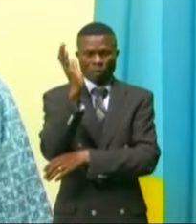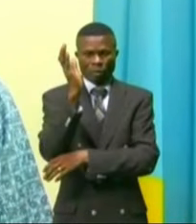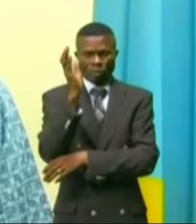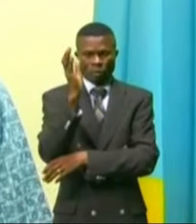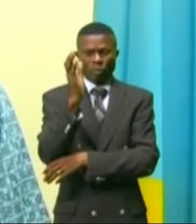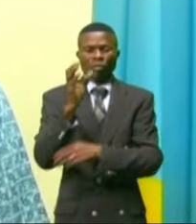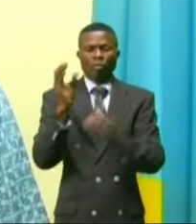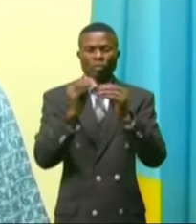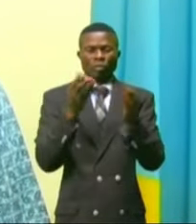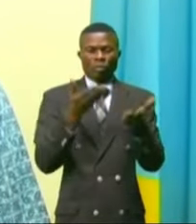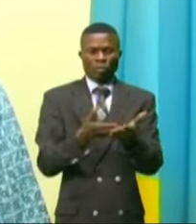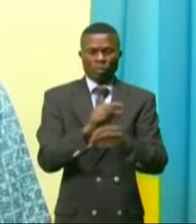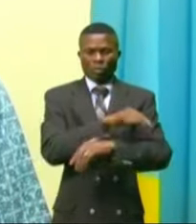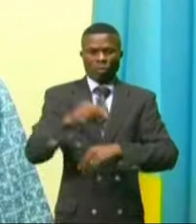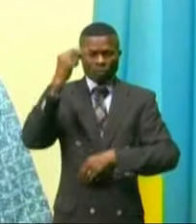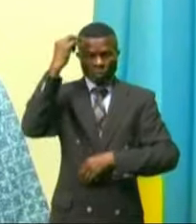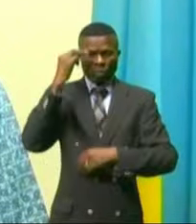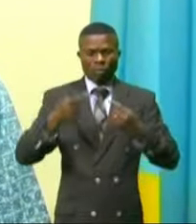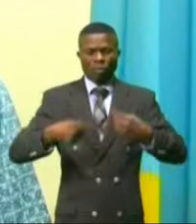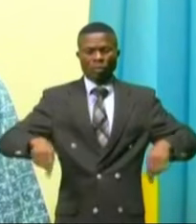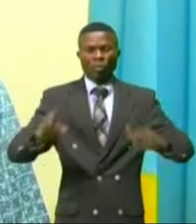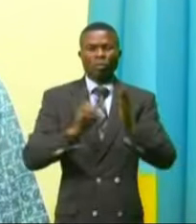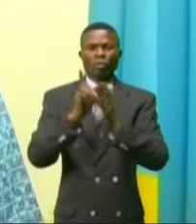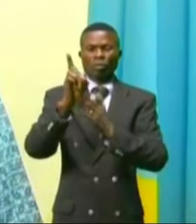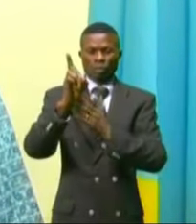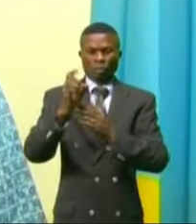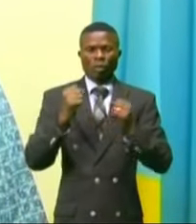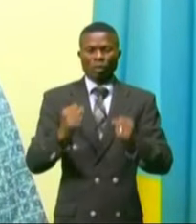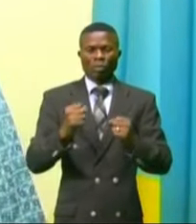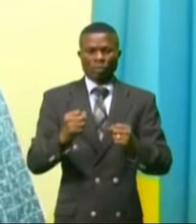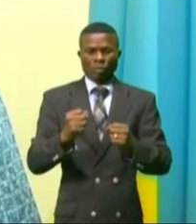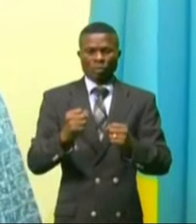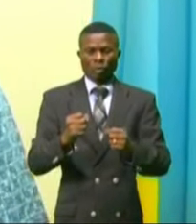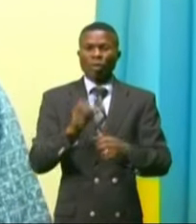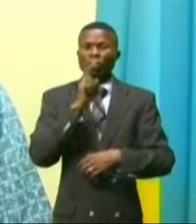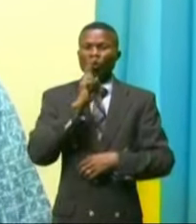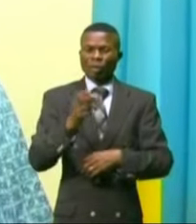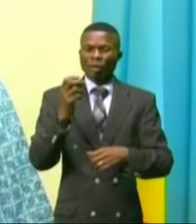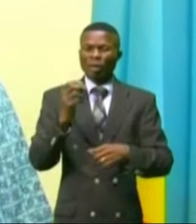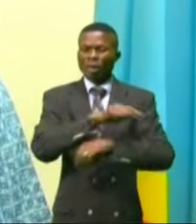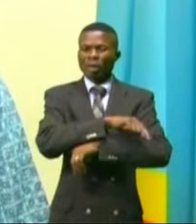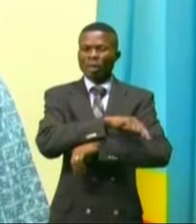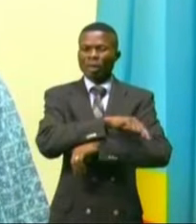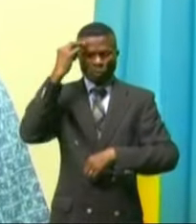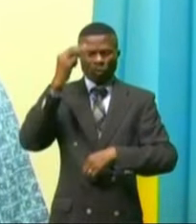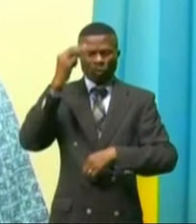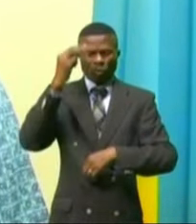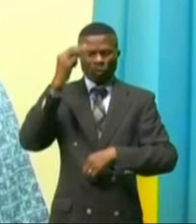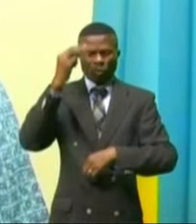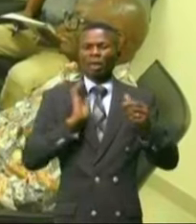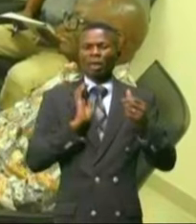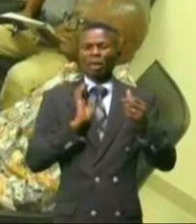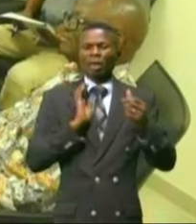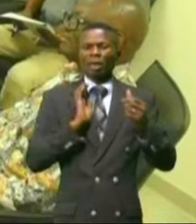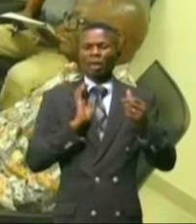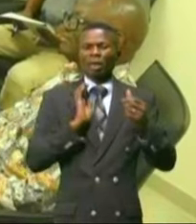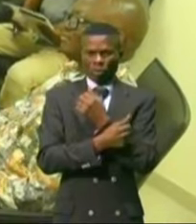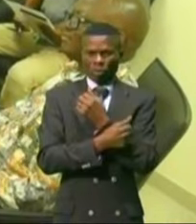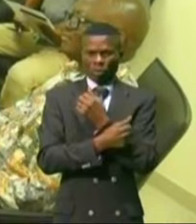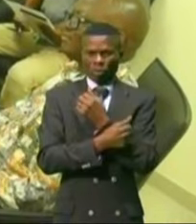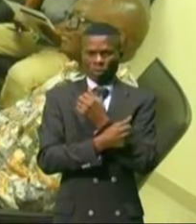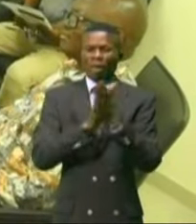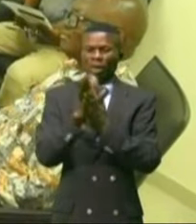les ministères et l'environnement et développement durable, qui est vraiment un grand ministère pour notre pays, puisse prendre en